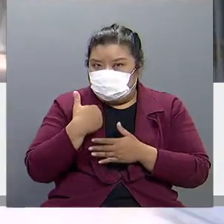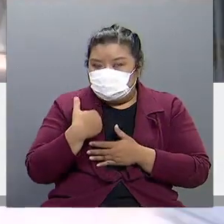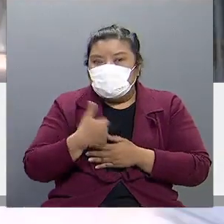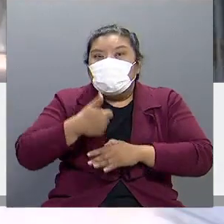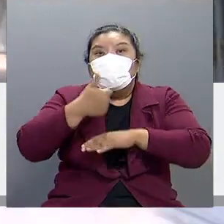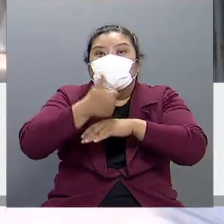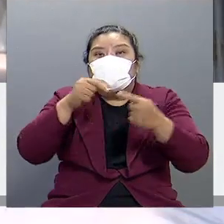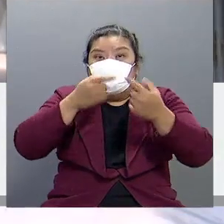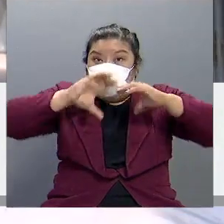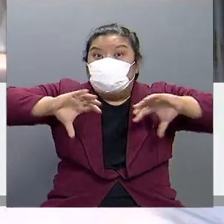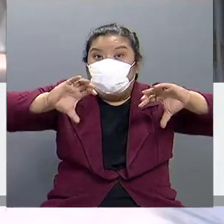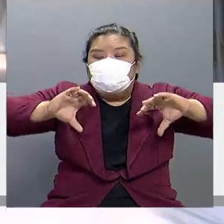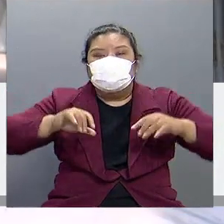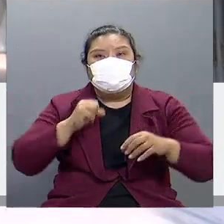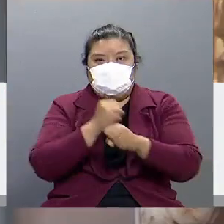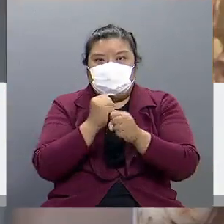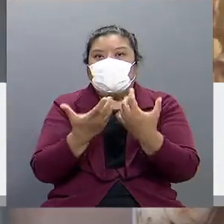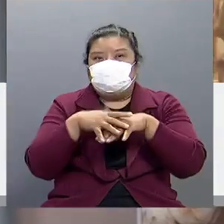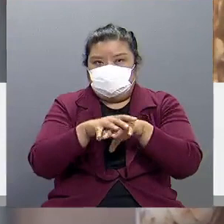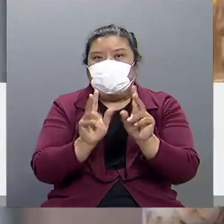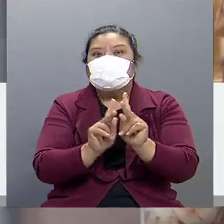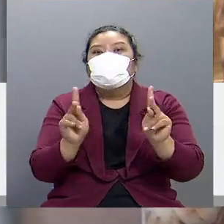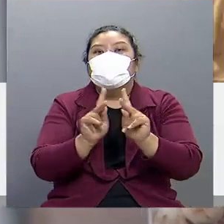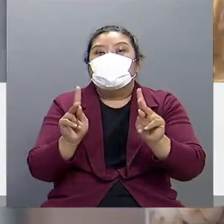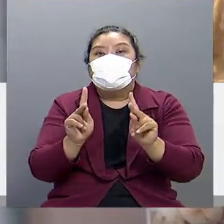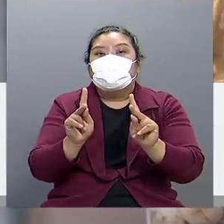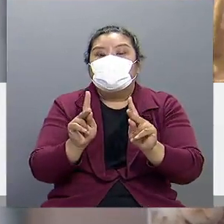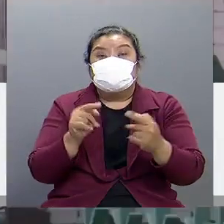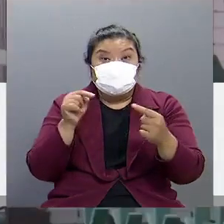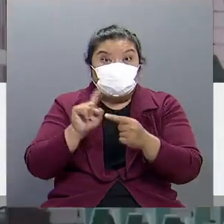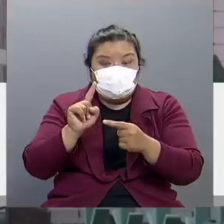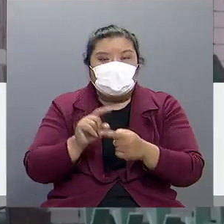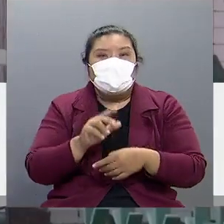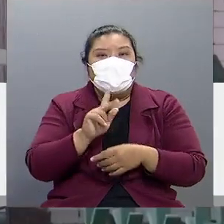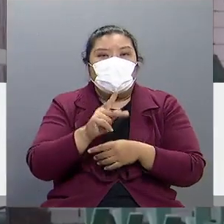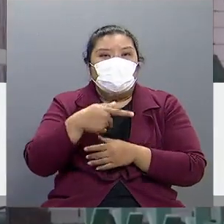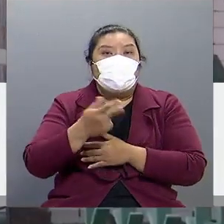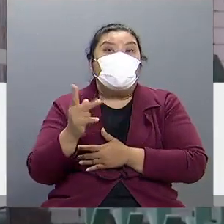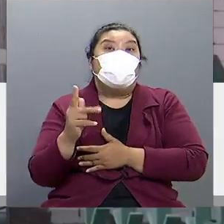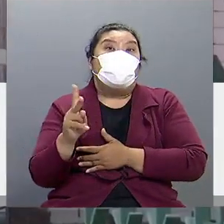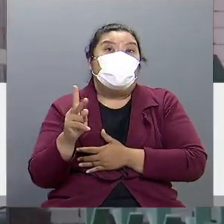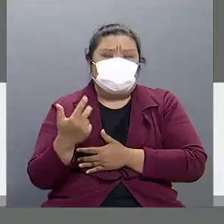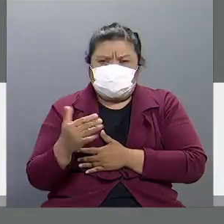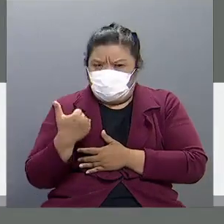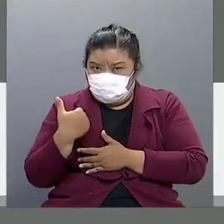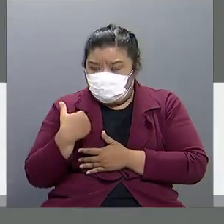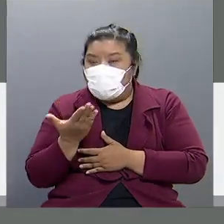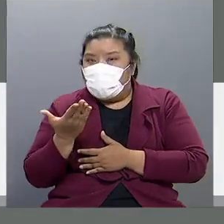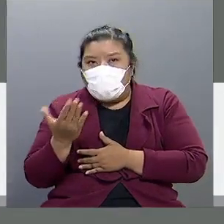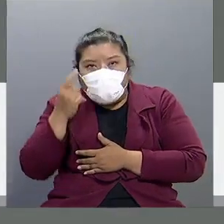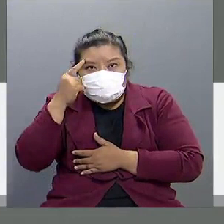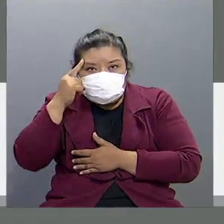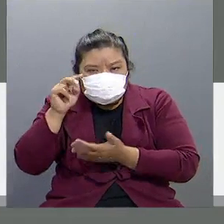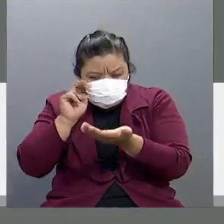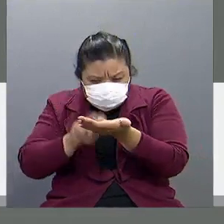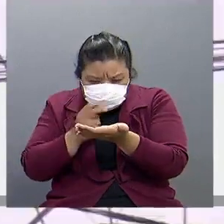ประสานงานกับคณะกรรมการกำกับกิจการพลังงานหรือกกพ.เพื่อขอให้พิจารณาเรื่องนี้อย่างรอบคอบและ